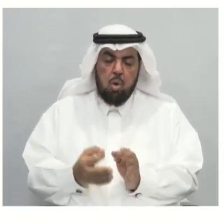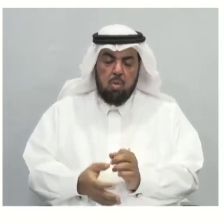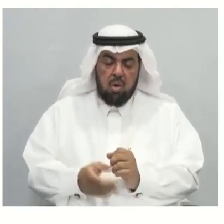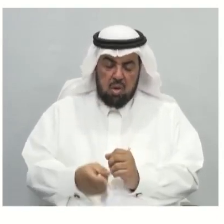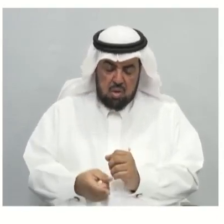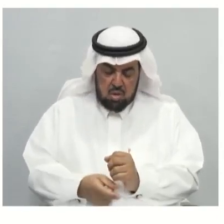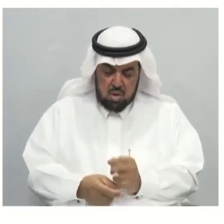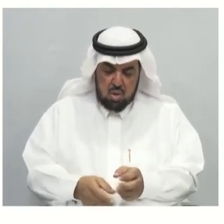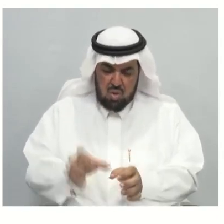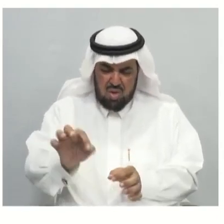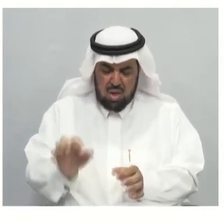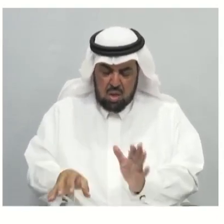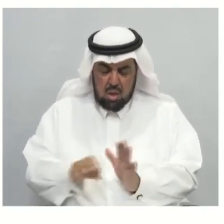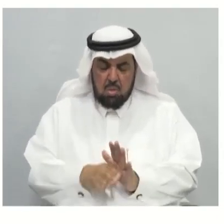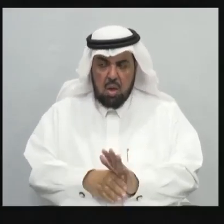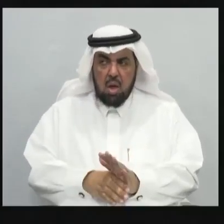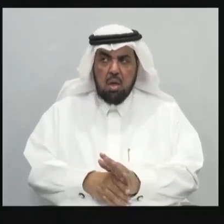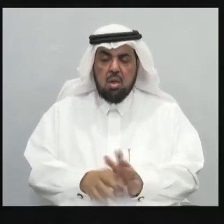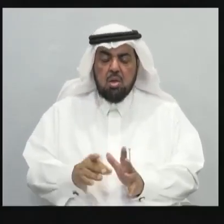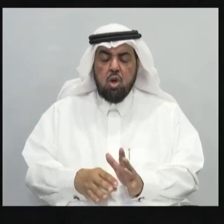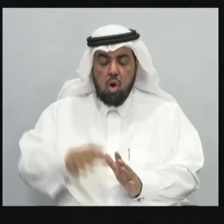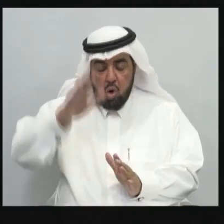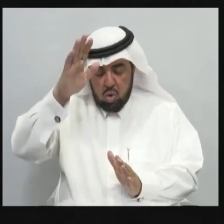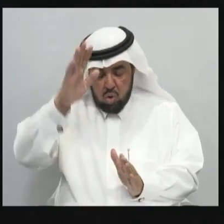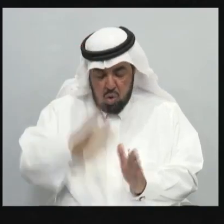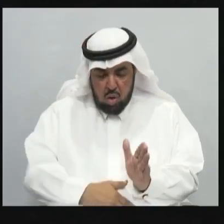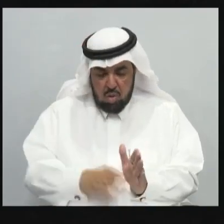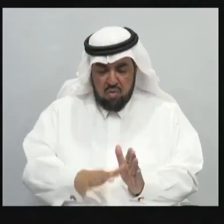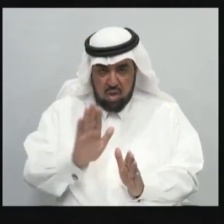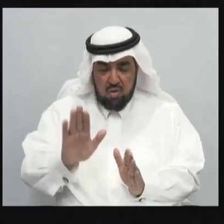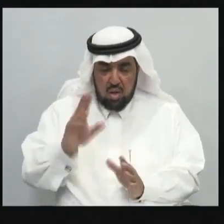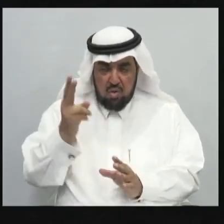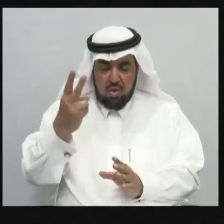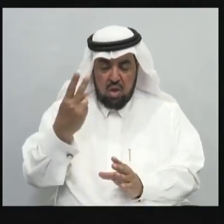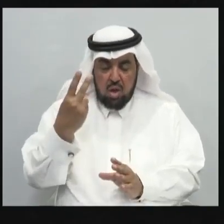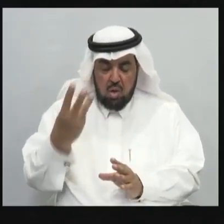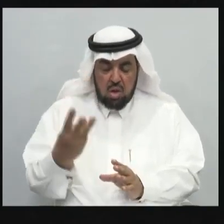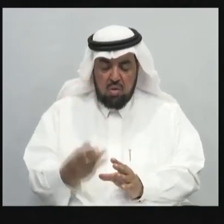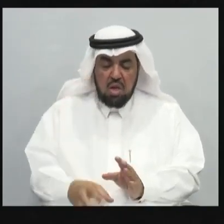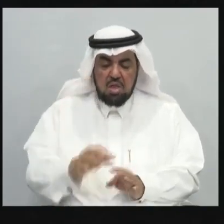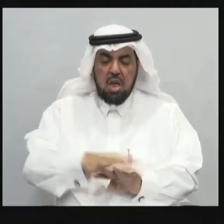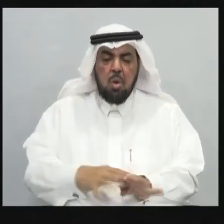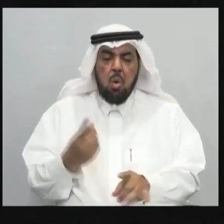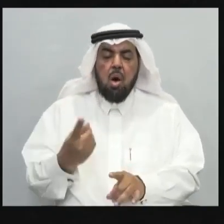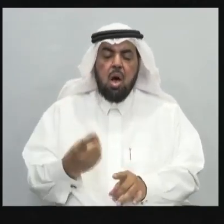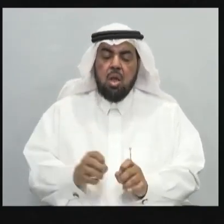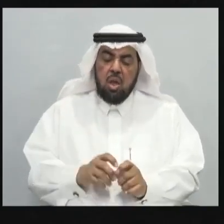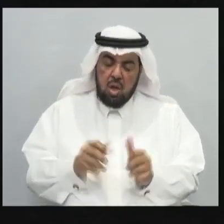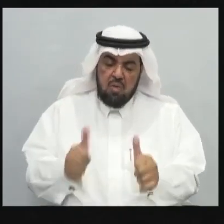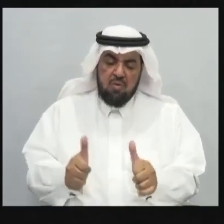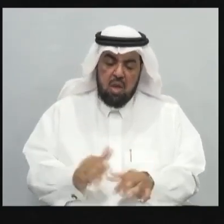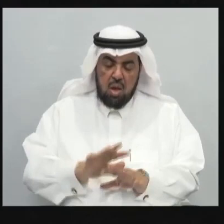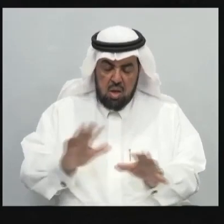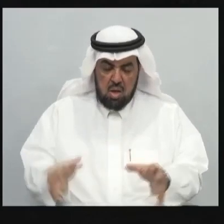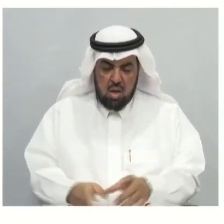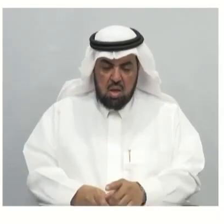بحيث انها تلخص البيانات بدلا من ان تكتب قطعه كامله في صفحتين او ثلاث صفحات جدول واحد يفي بالغلط